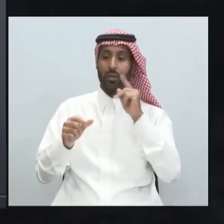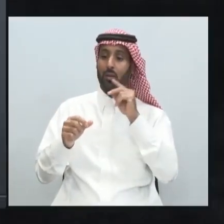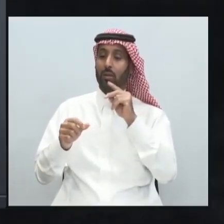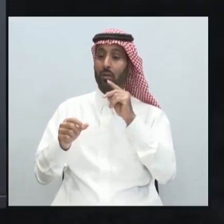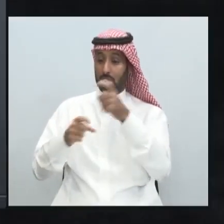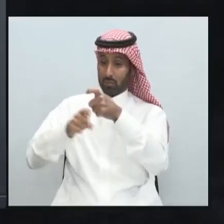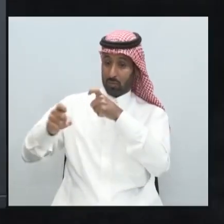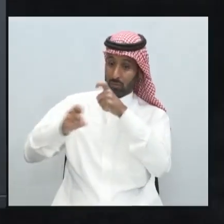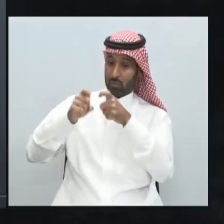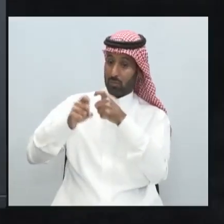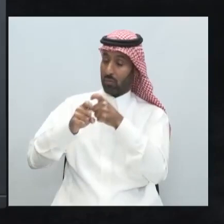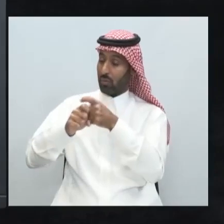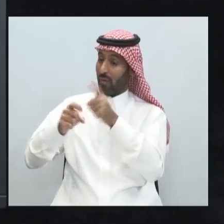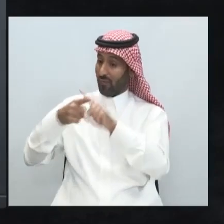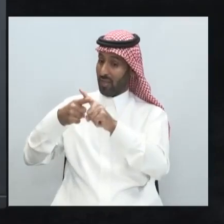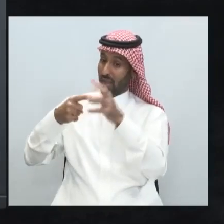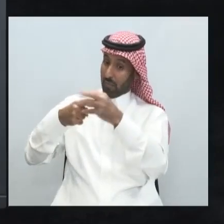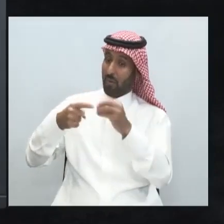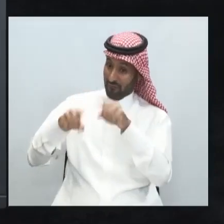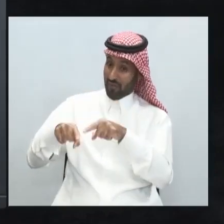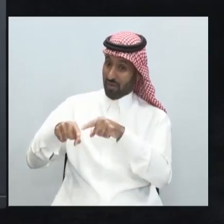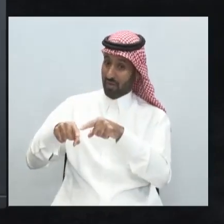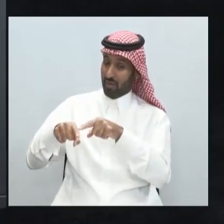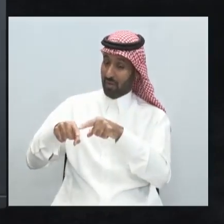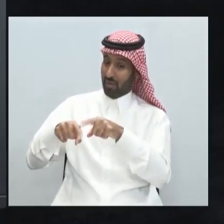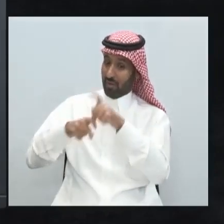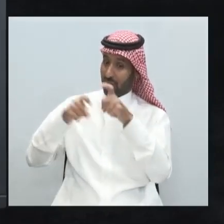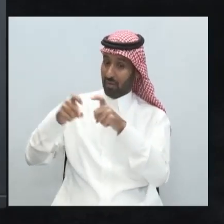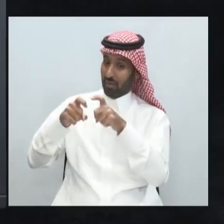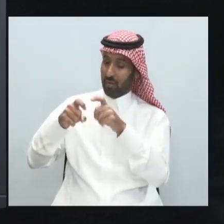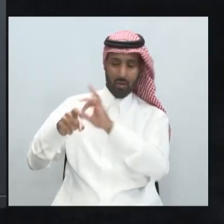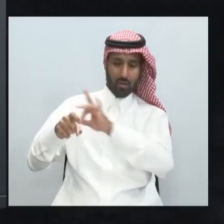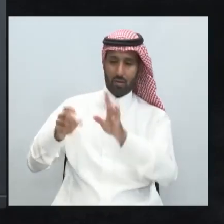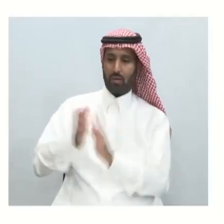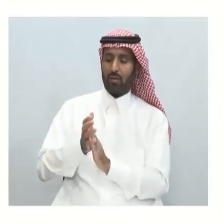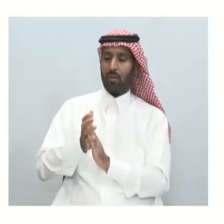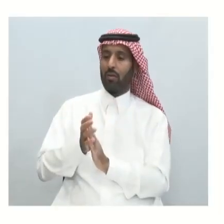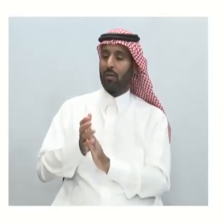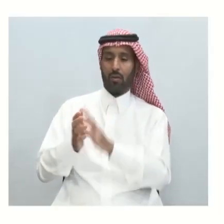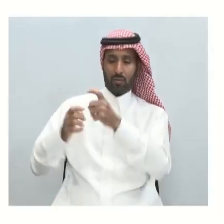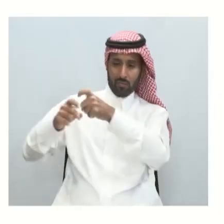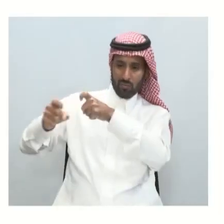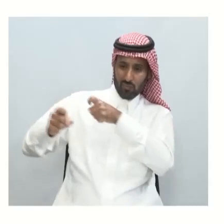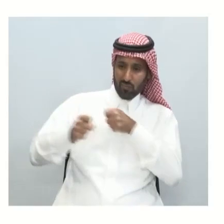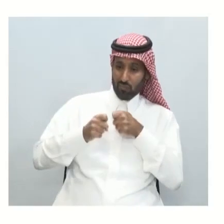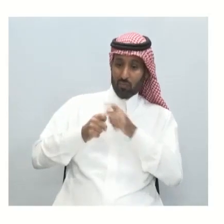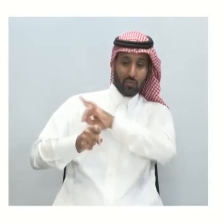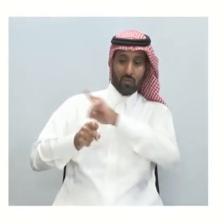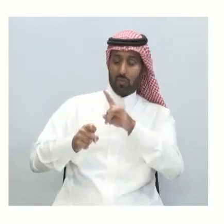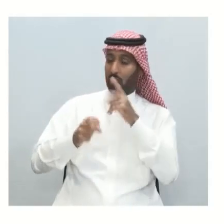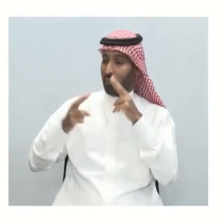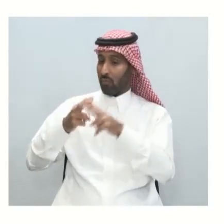ستنجذب اساسا هل يوجد موجب او سالب او شحنه جزئيه موجبه او شحنه جزئيه سالبه لا اذا لن تنجذب للمجال